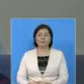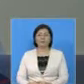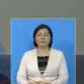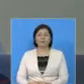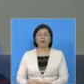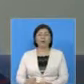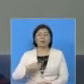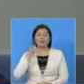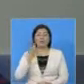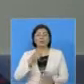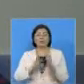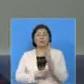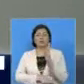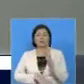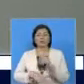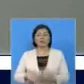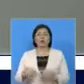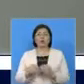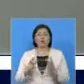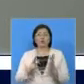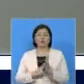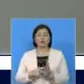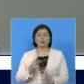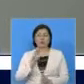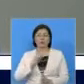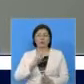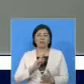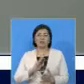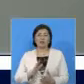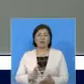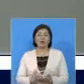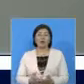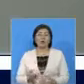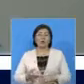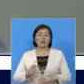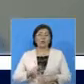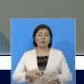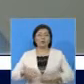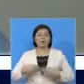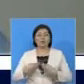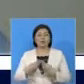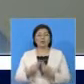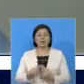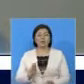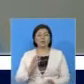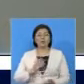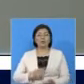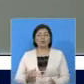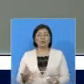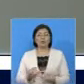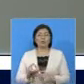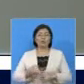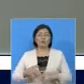Жылдың аяғында мынау 13-ші зарплата дейтін болатын бұрын. Сол нәрсе берілет деген әңгімені естік біз. Бұл